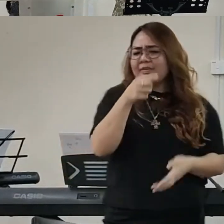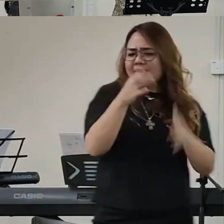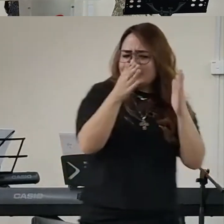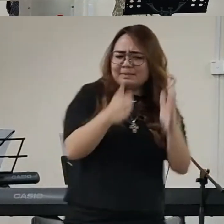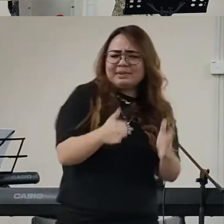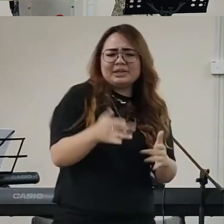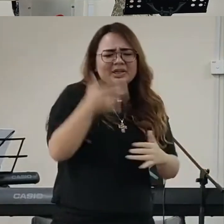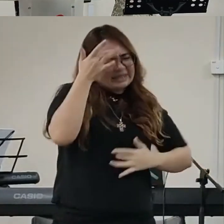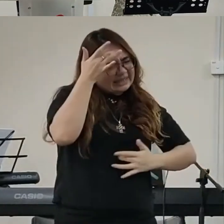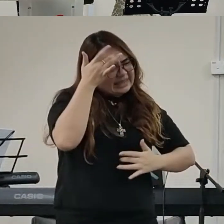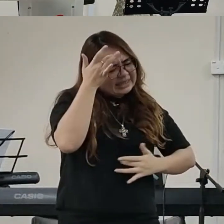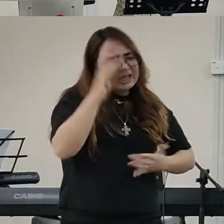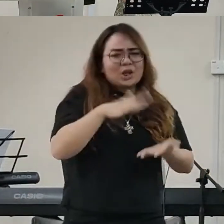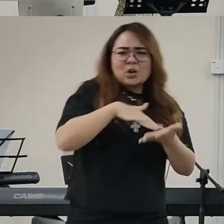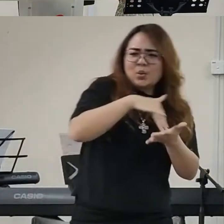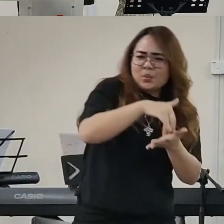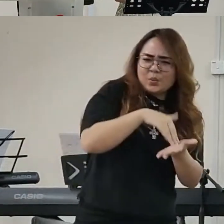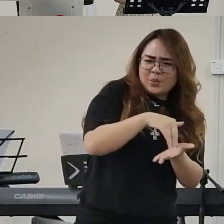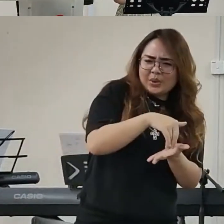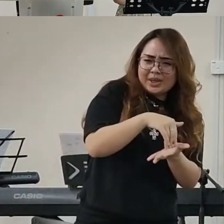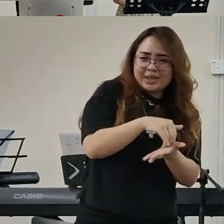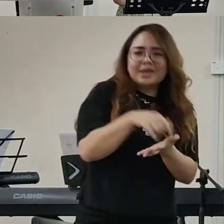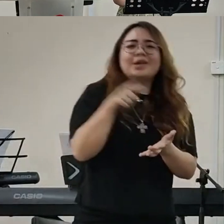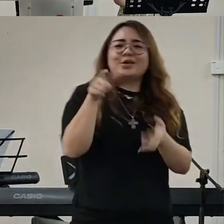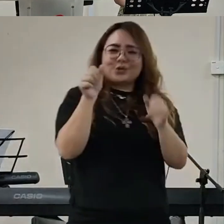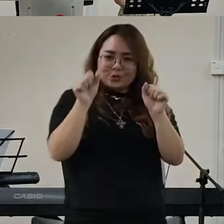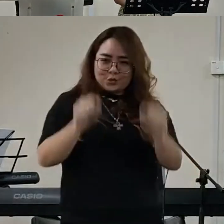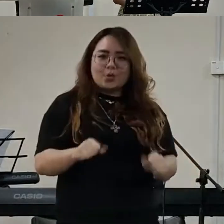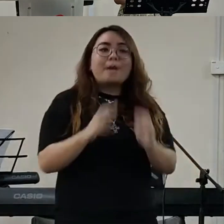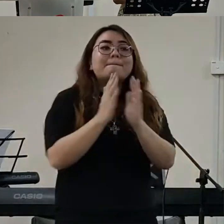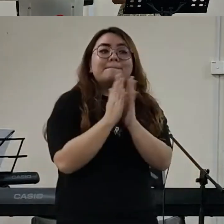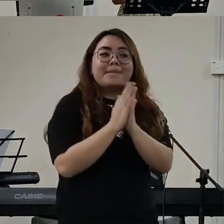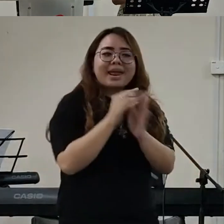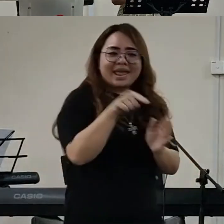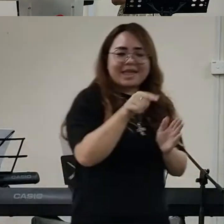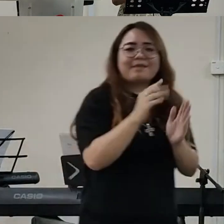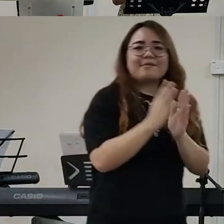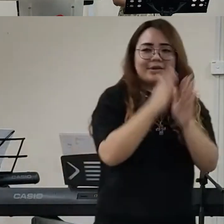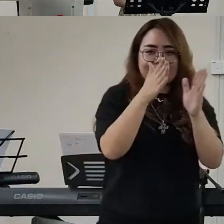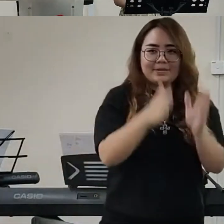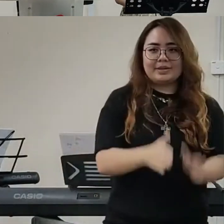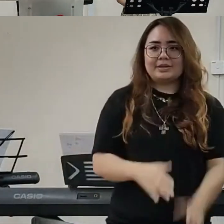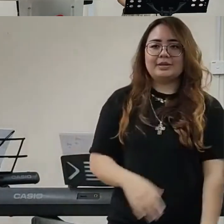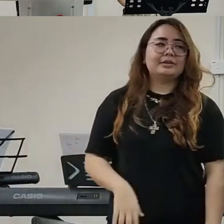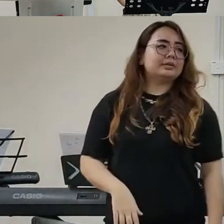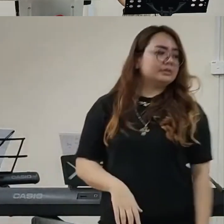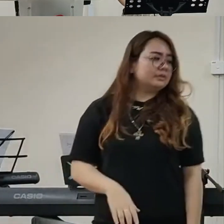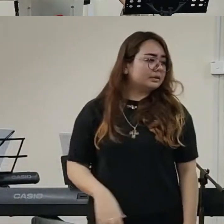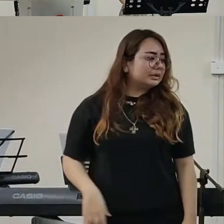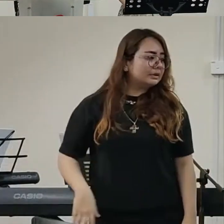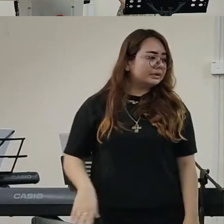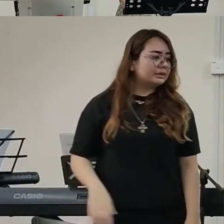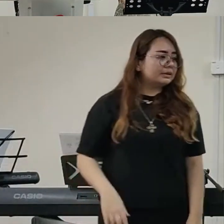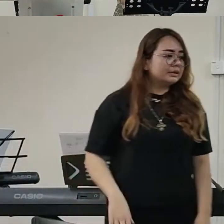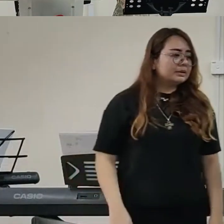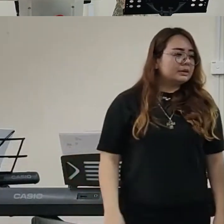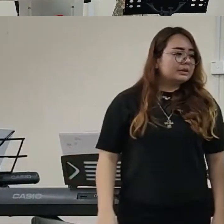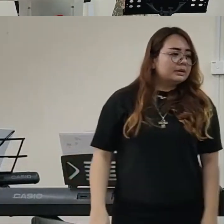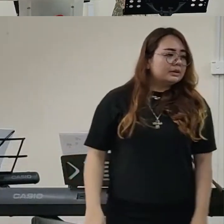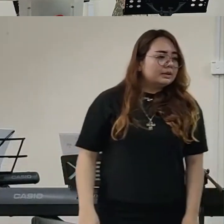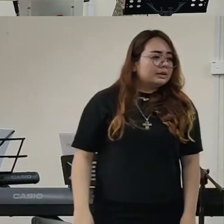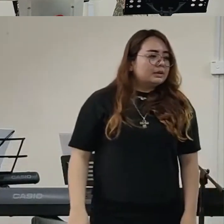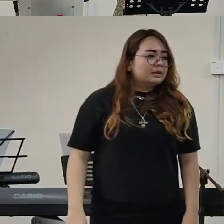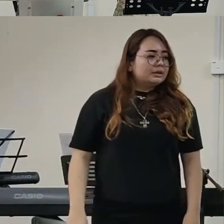五节，他们没有牧人，就分散了，做了田野一切走兽的食物。 So we need to understand that